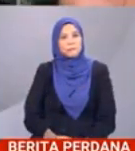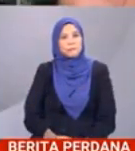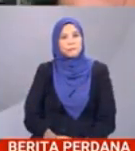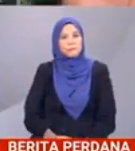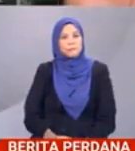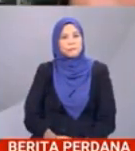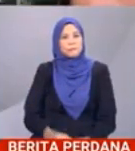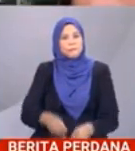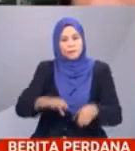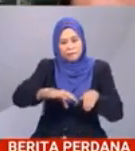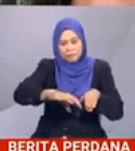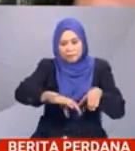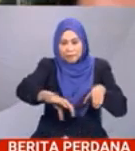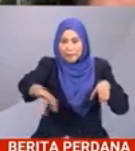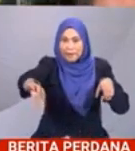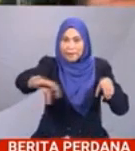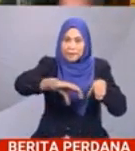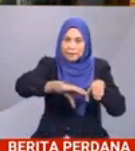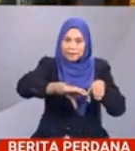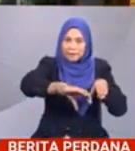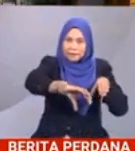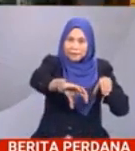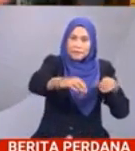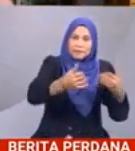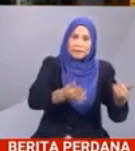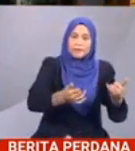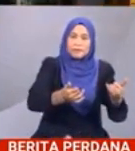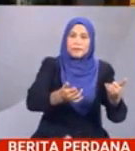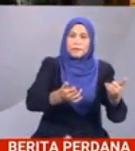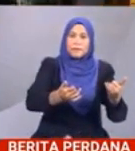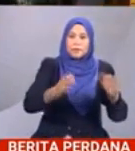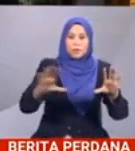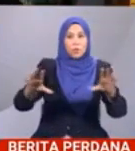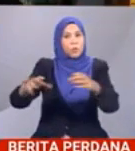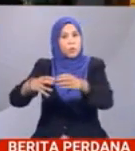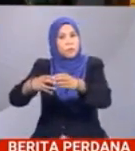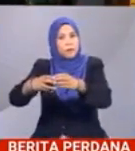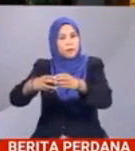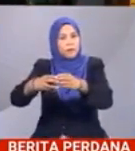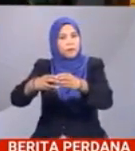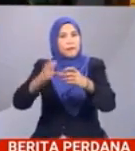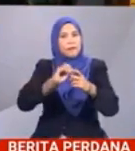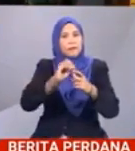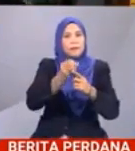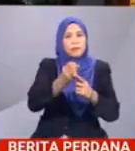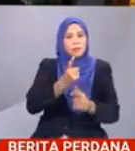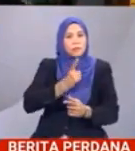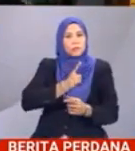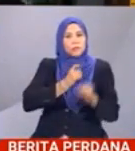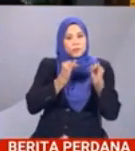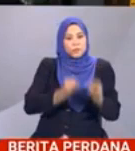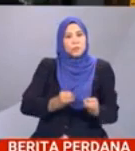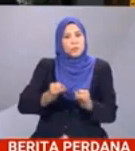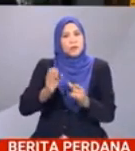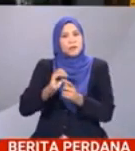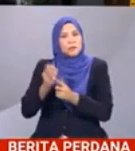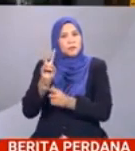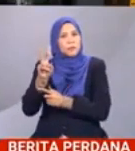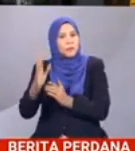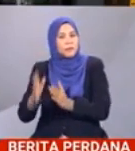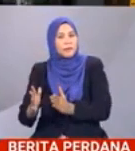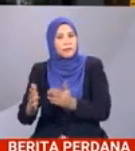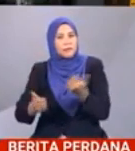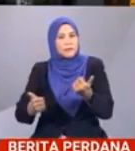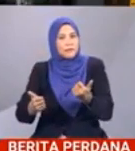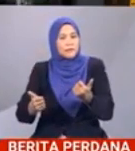Lane tu kita bagi tu, kita tengoklah dia satu kumpulan ke atau dia datang bersendirian, berpasangan.